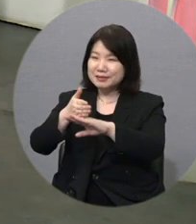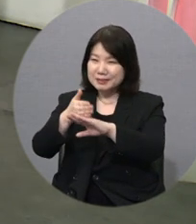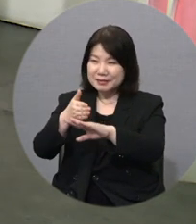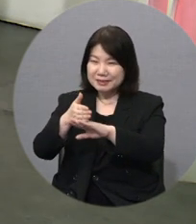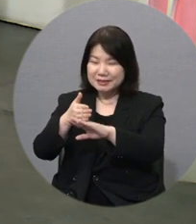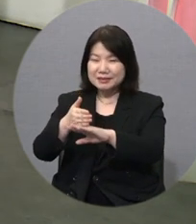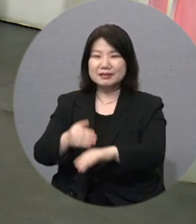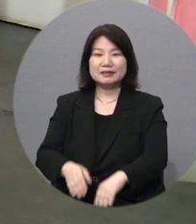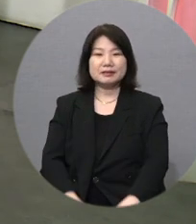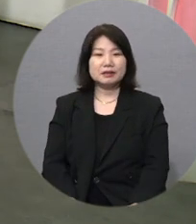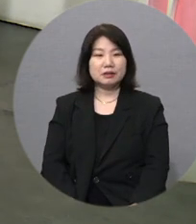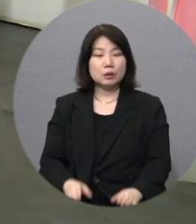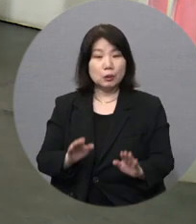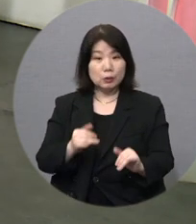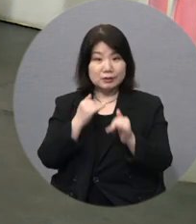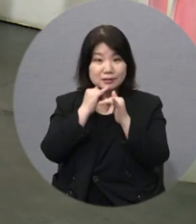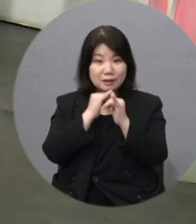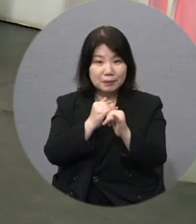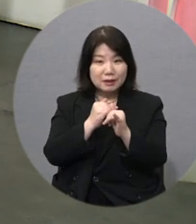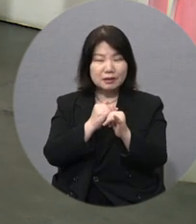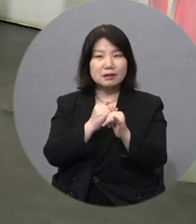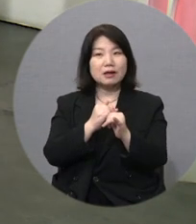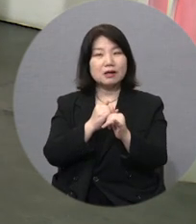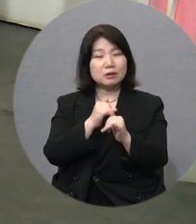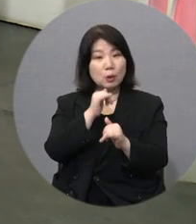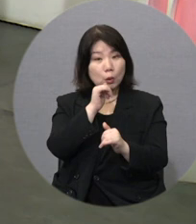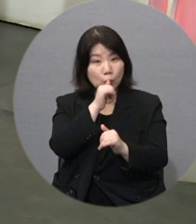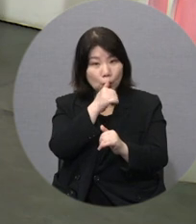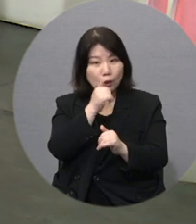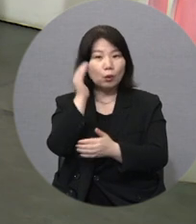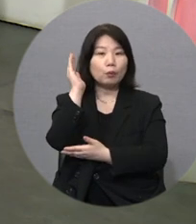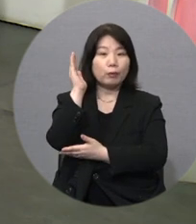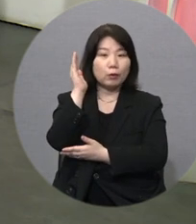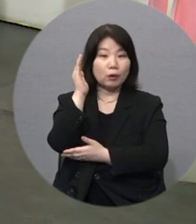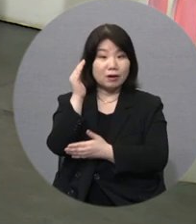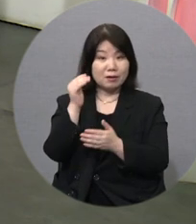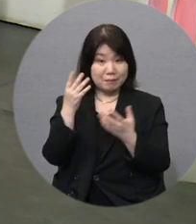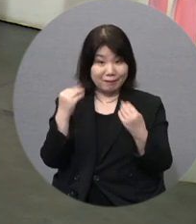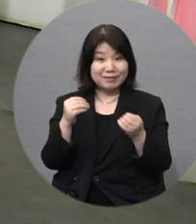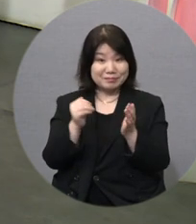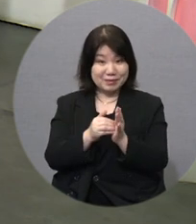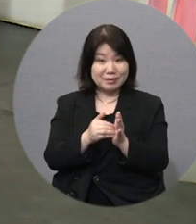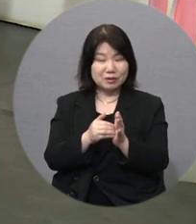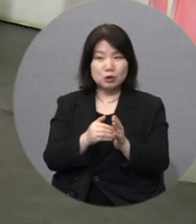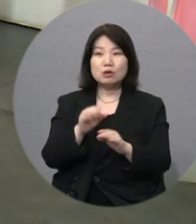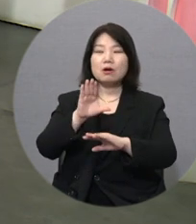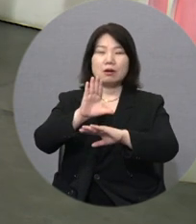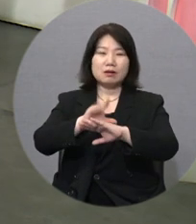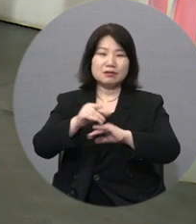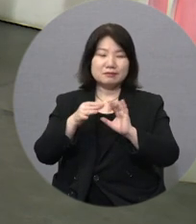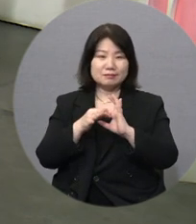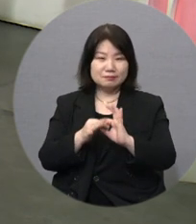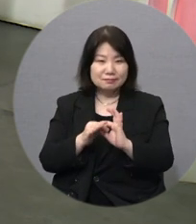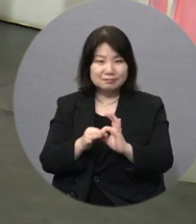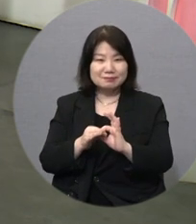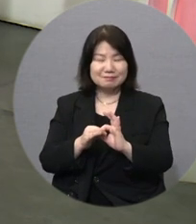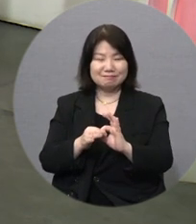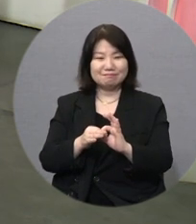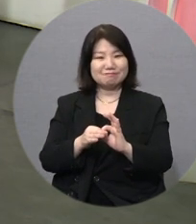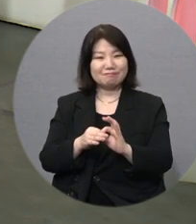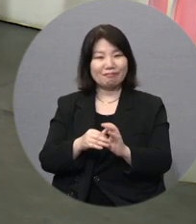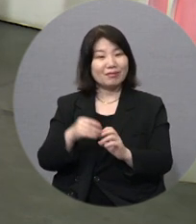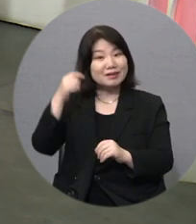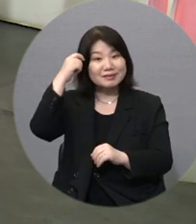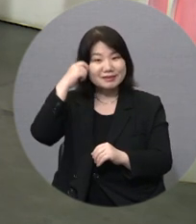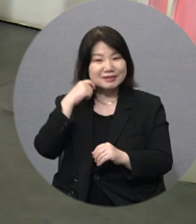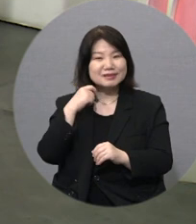받으셨는데네 상을 받으셔서 축하 소감도 많이 이렇게 말씀도 하고 하셨겠지만 어 저희 방송을 통해서도 소감 발표 한번 해